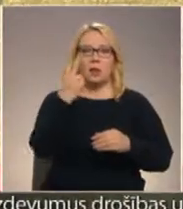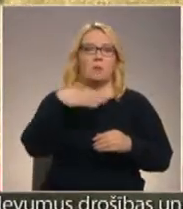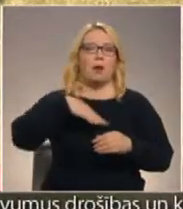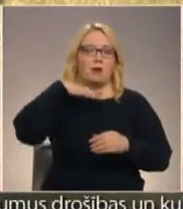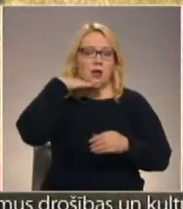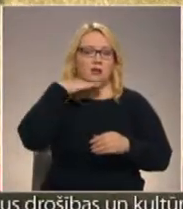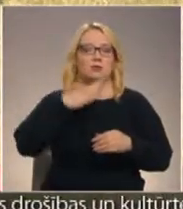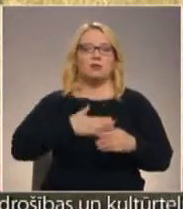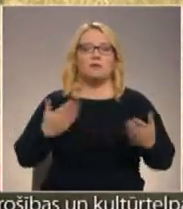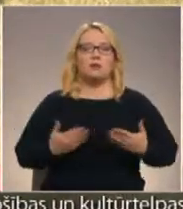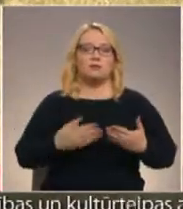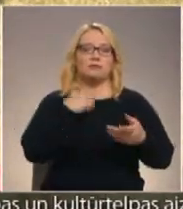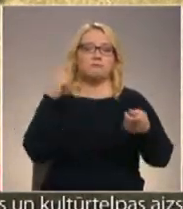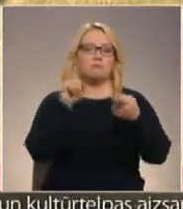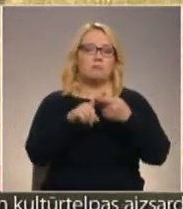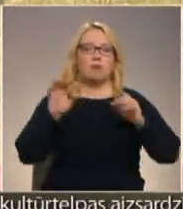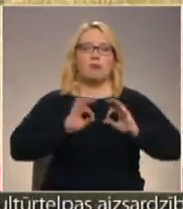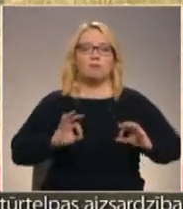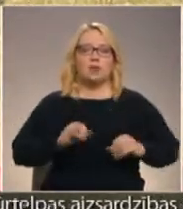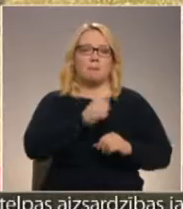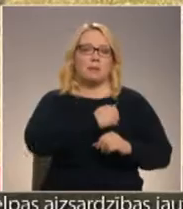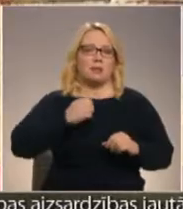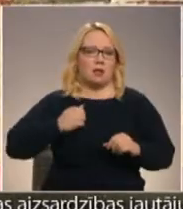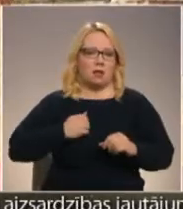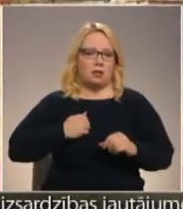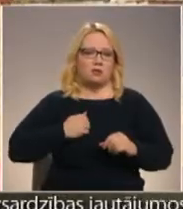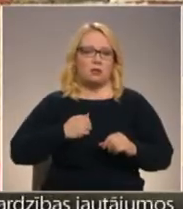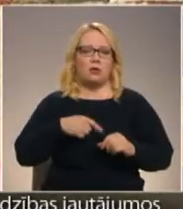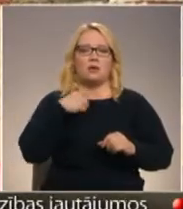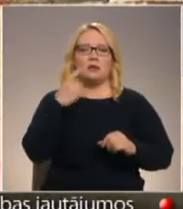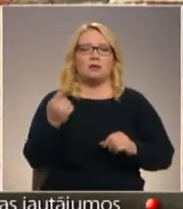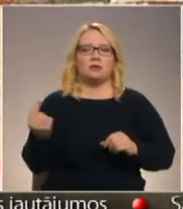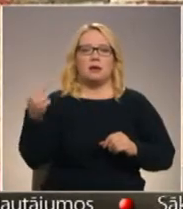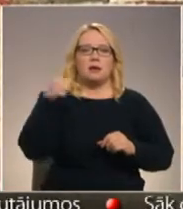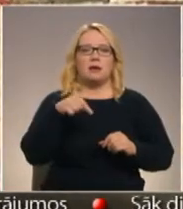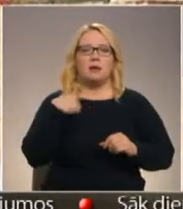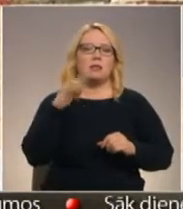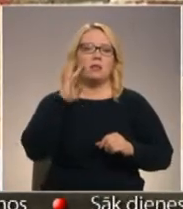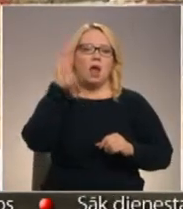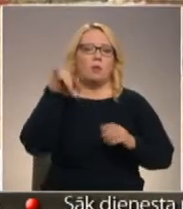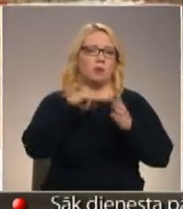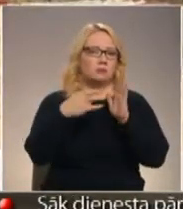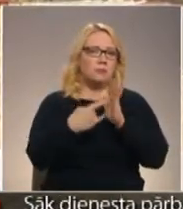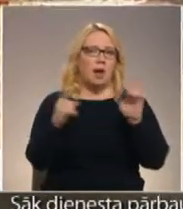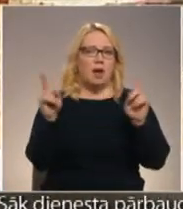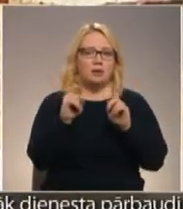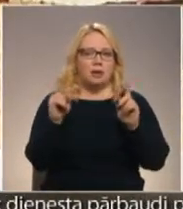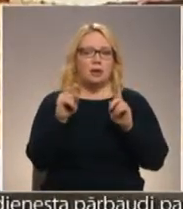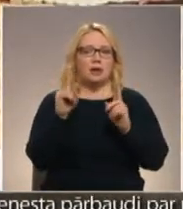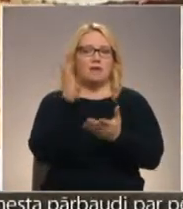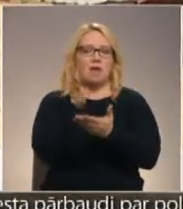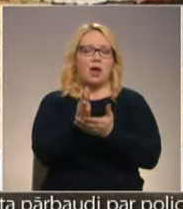Klasē un savu dzīvi vēlas saistīt ar profesionālo militāro dienestu. Man nākotnes plāni ir vērsti